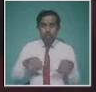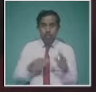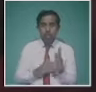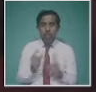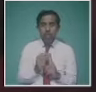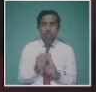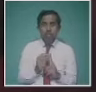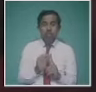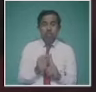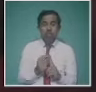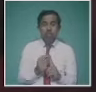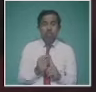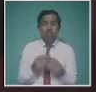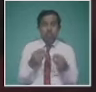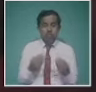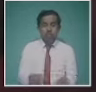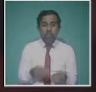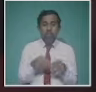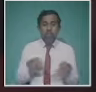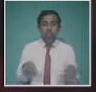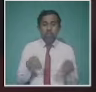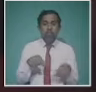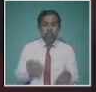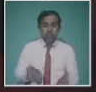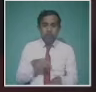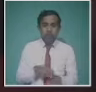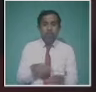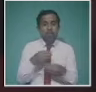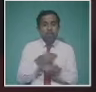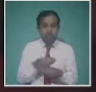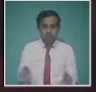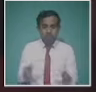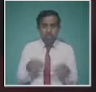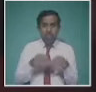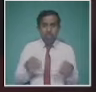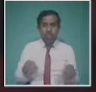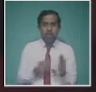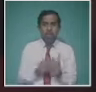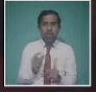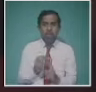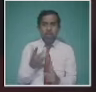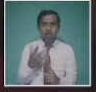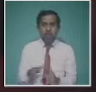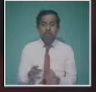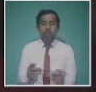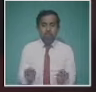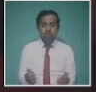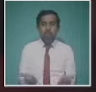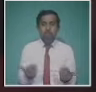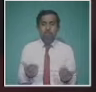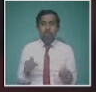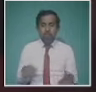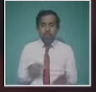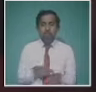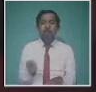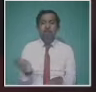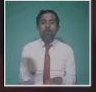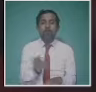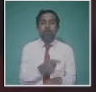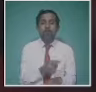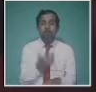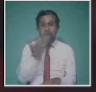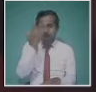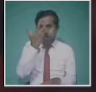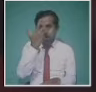ප්‍රතිපත්තියෙන් හාන්සි වුණු ගොයියා මේ කන්නේත් හාන්සිලා තමයි කෘෂිකර්ම ඇමතිතුමා තියෙන්නේ. ඒ නිසා වහාම ක්‍රියාත්මක වෙන පරිදි දැන්වත් මේ වී